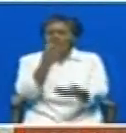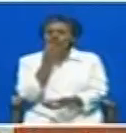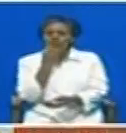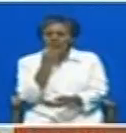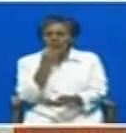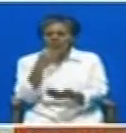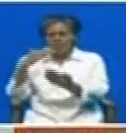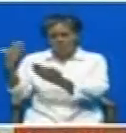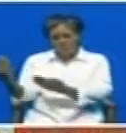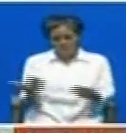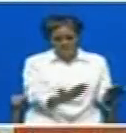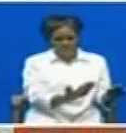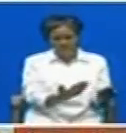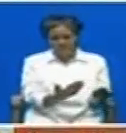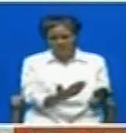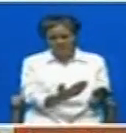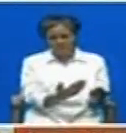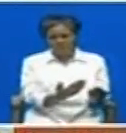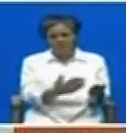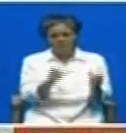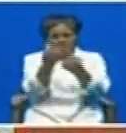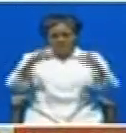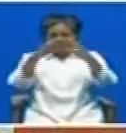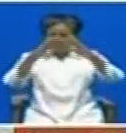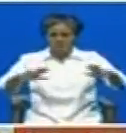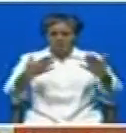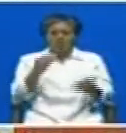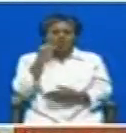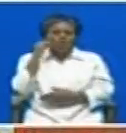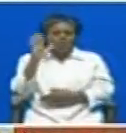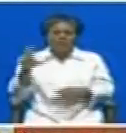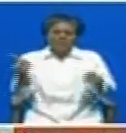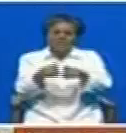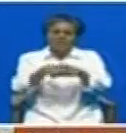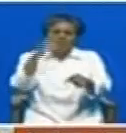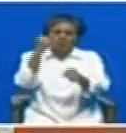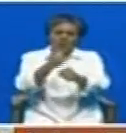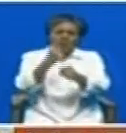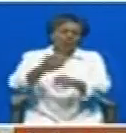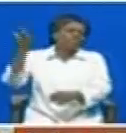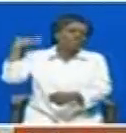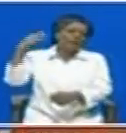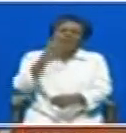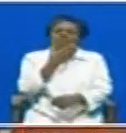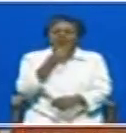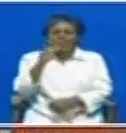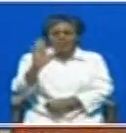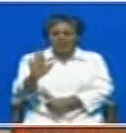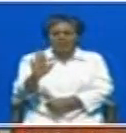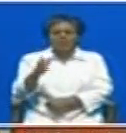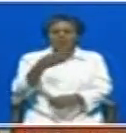atukaribishe Kama ni kufanya kazi pale state house ama kwa nyumba yake Kama Vile Vile tulivyokuwa kufanya kwa babake mbeleni